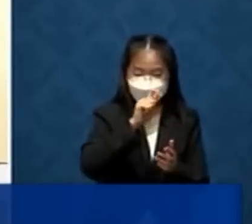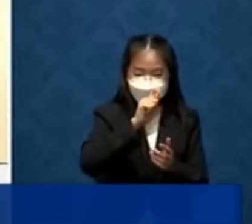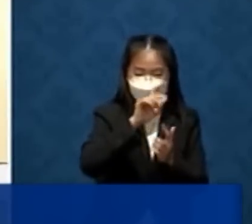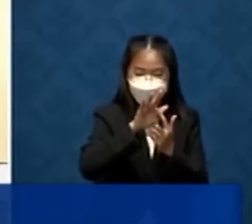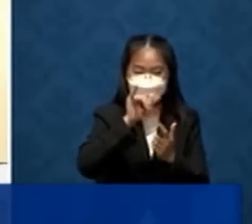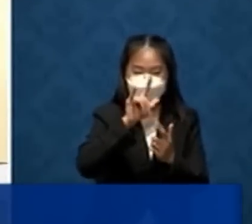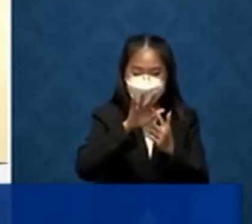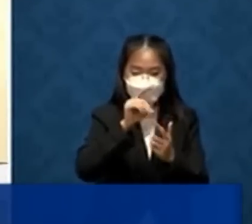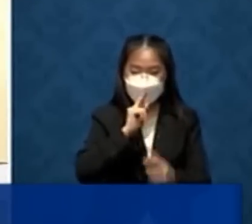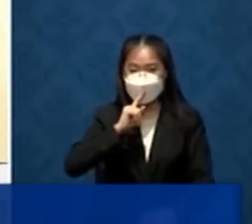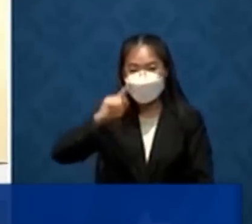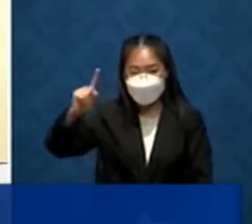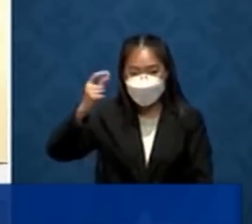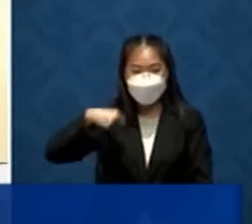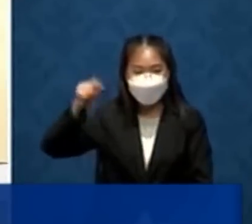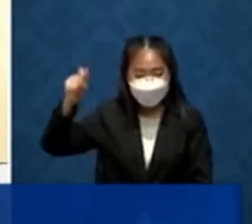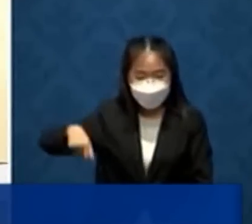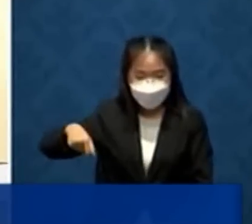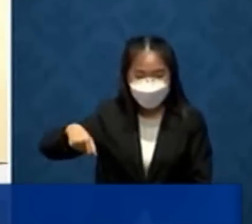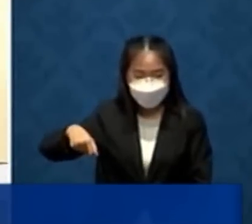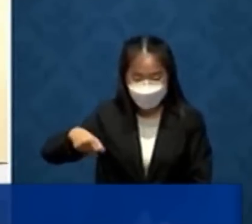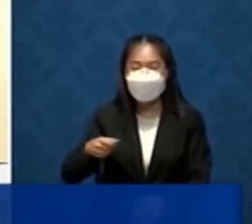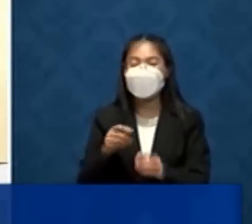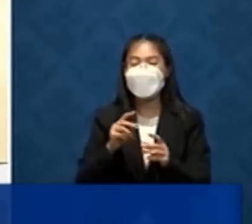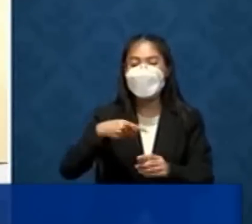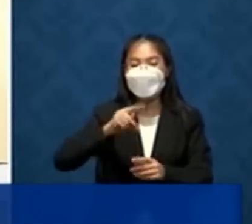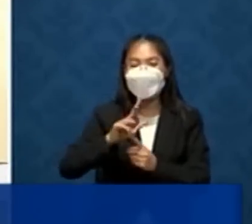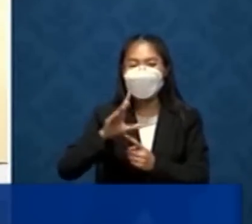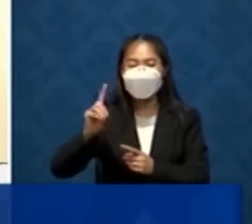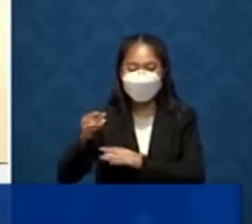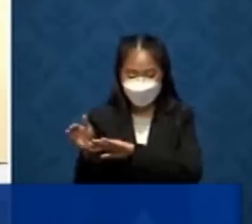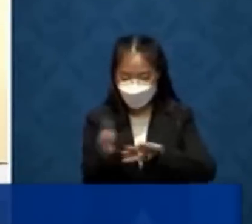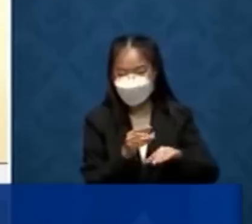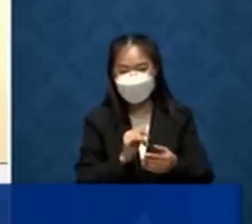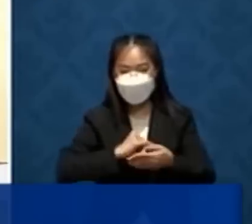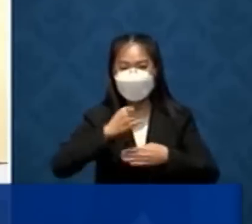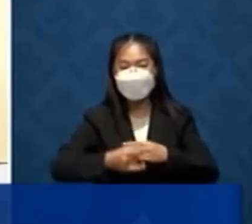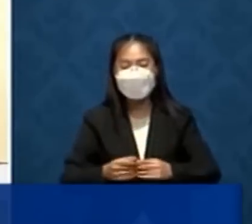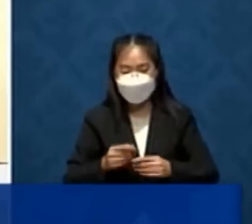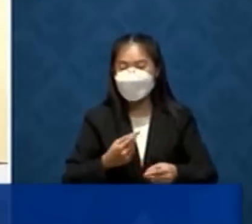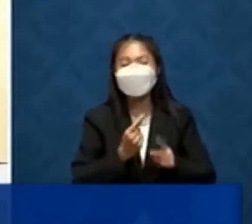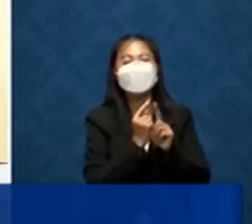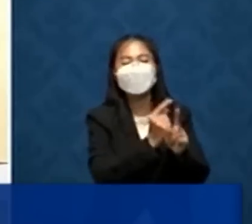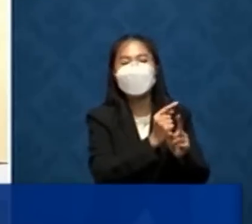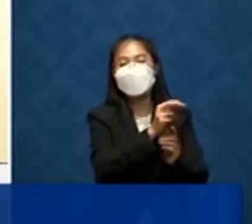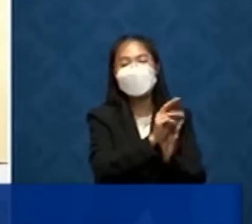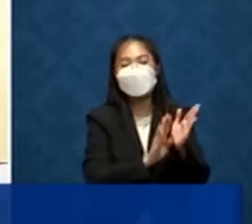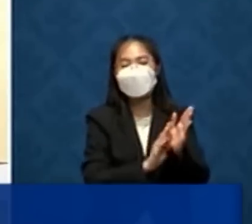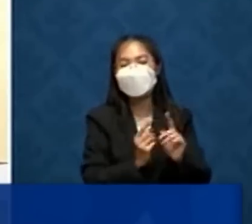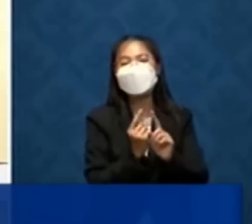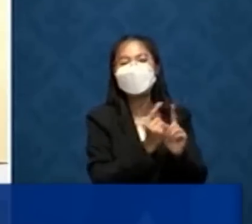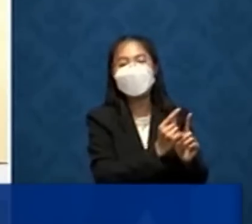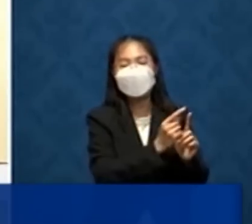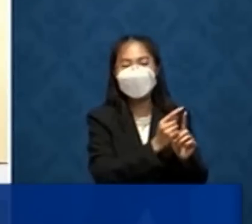การก็จบไปเรื่องของท่านปลัดว่าในขั้นการแต่งตั้งก็ทำไปตามกฎระเบียบของกพ.